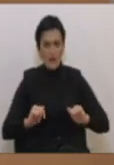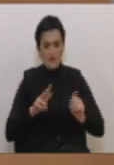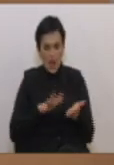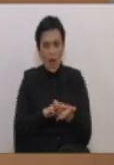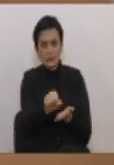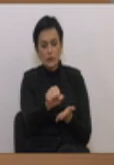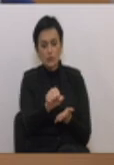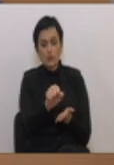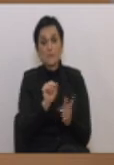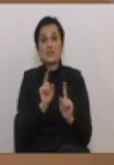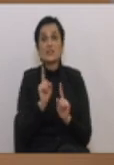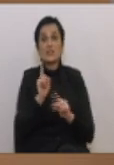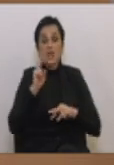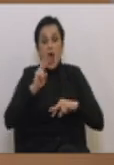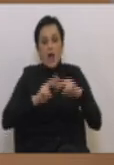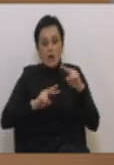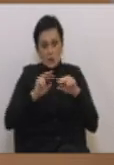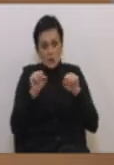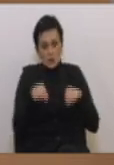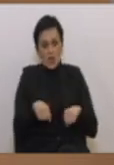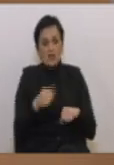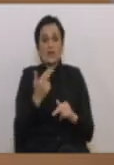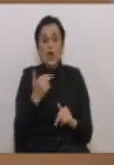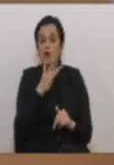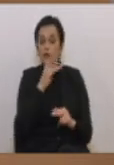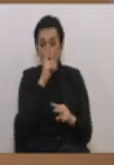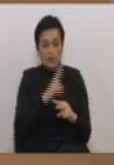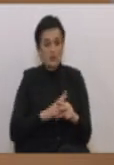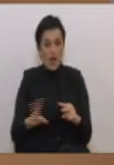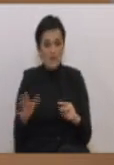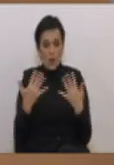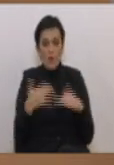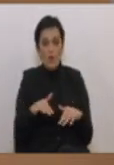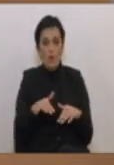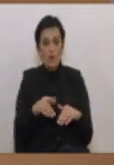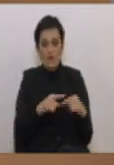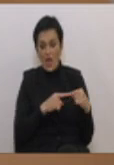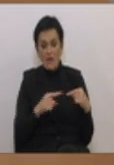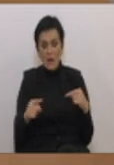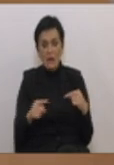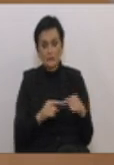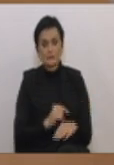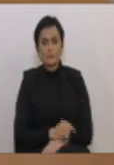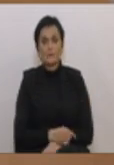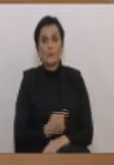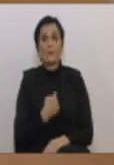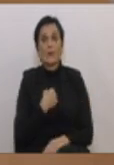ანადგურებს იმას რისი აშენების შესაძლებლობა ქონდა და რისი დროც დაკარგეთ ამ ხრის მანძილზე